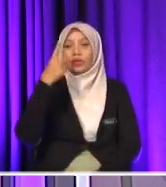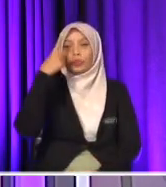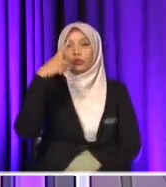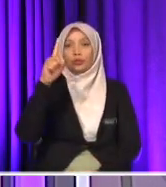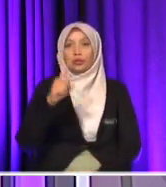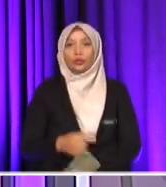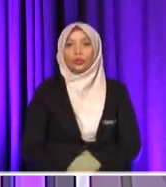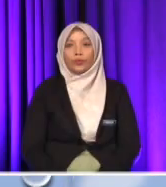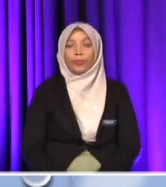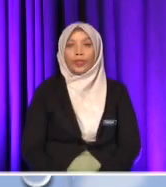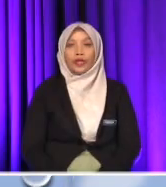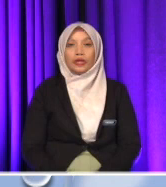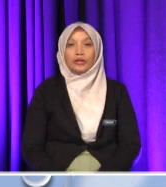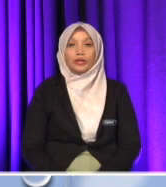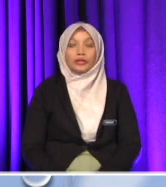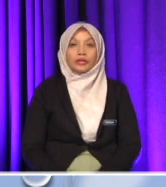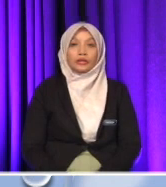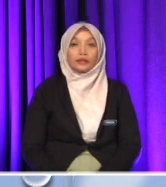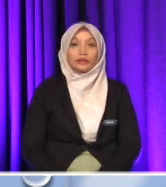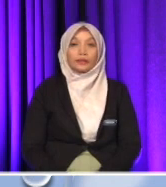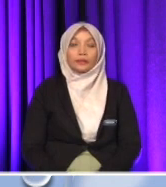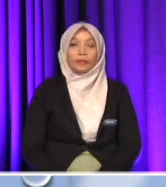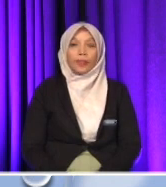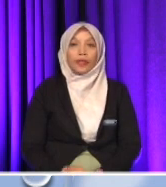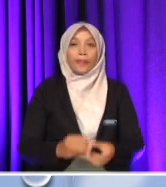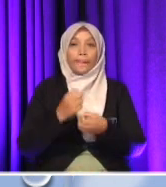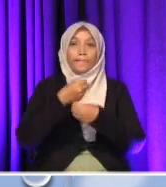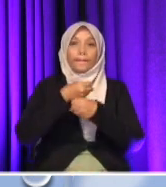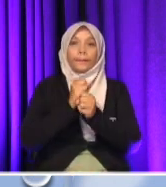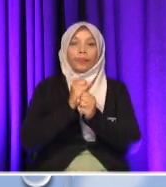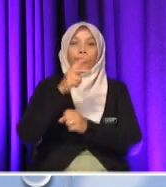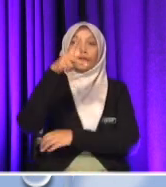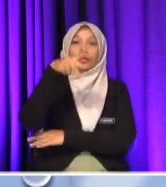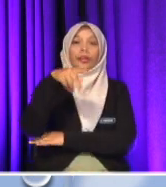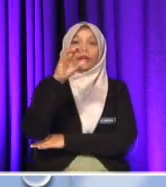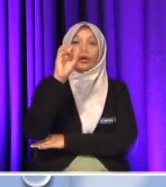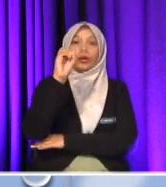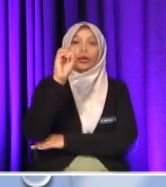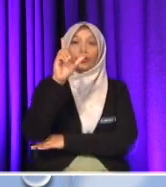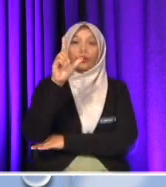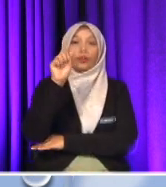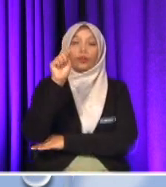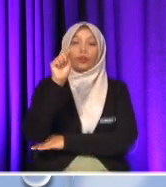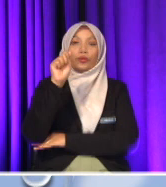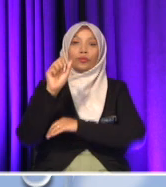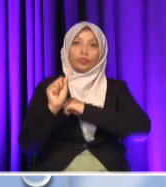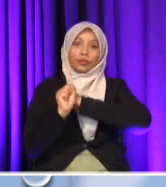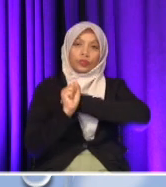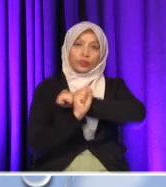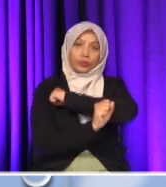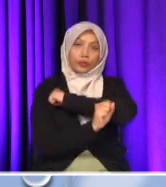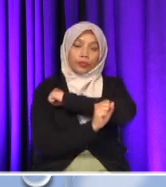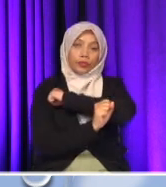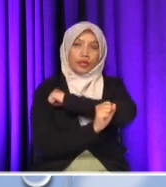satah kompleks dalam bentuk rektangular dan ini adalah dalam bentuk polar. Ingat polar adalah bersudut. Dia ada bersudut kan?